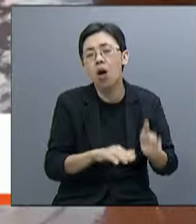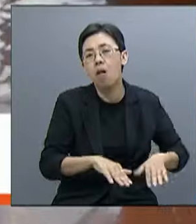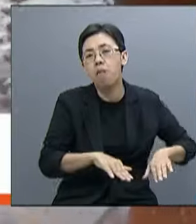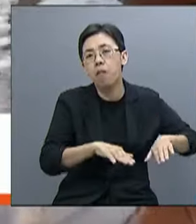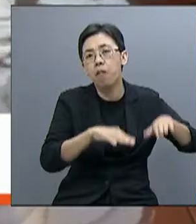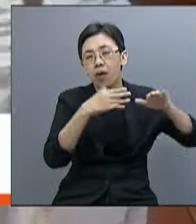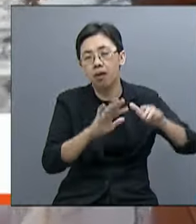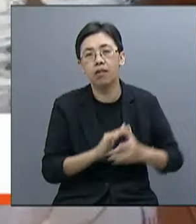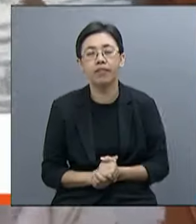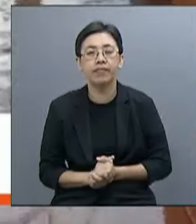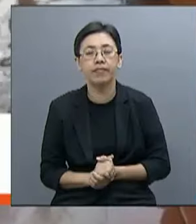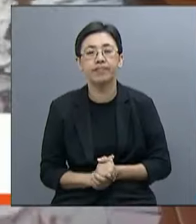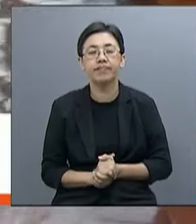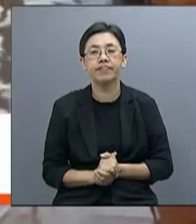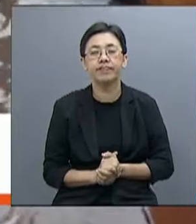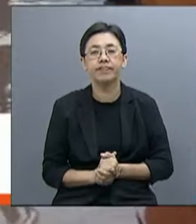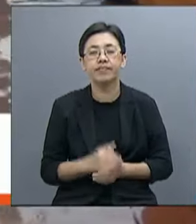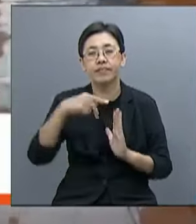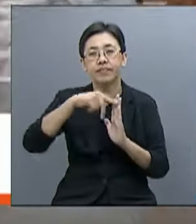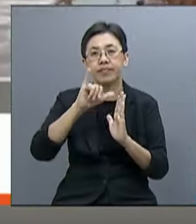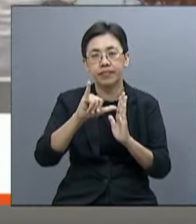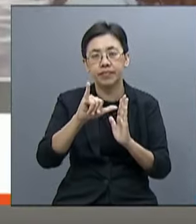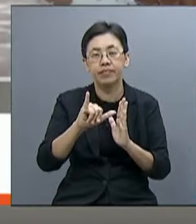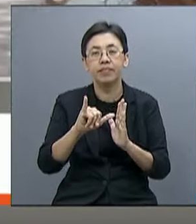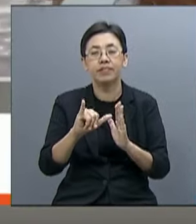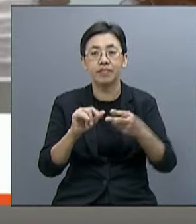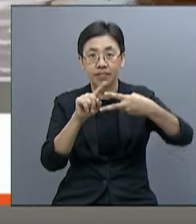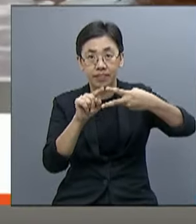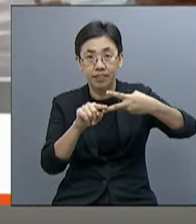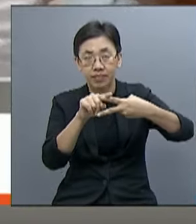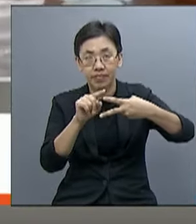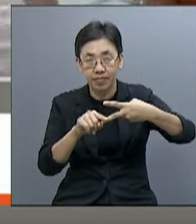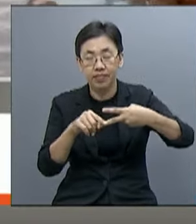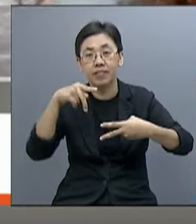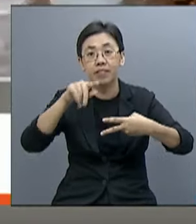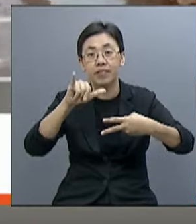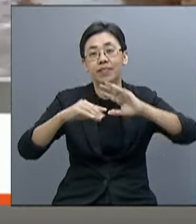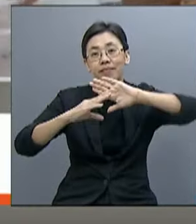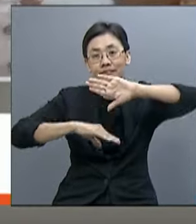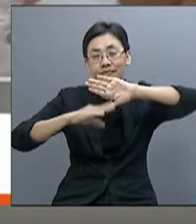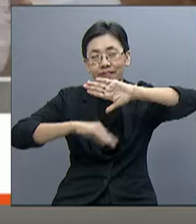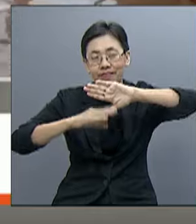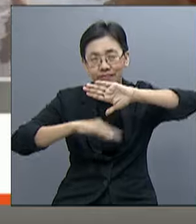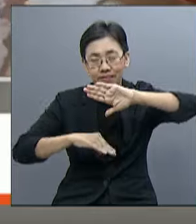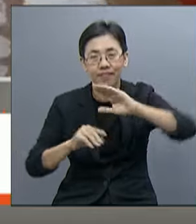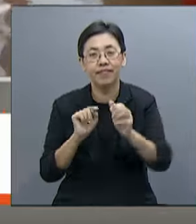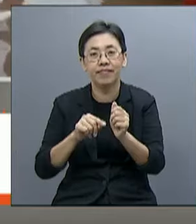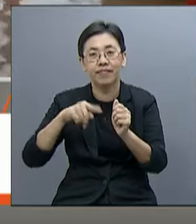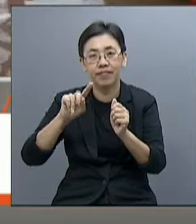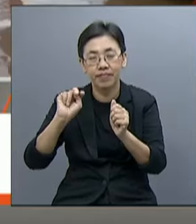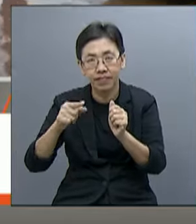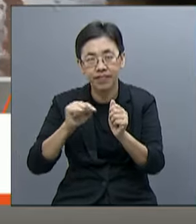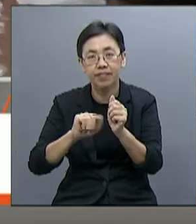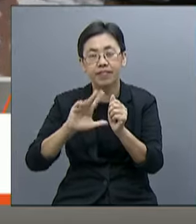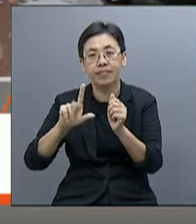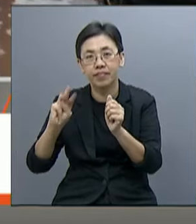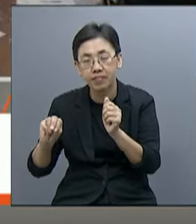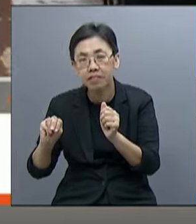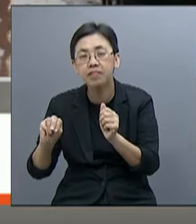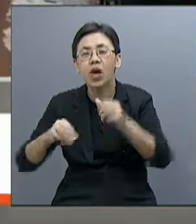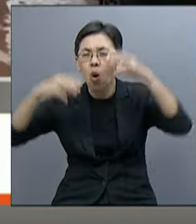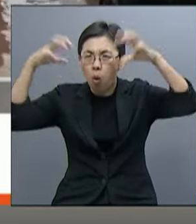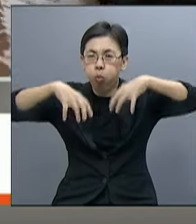ส่วนพะเยาพะเยาแบ่งเป็นสองส่วนนะครับพะเยาส่วนทางใต้นี่นะแถวอำเภอปงอำเภอเชียงม่วนนี่นะครับก็ฝน